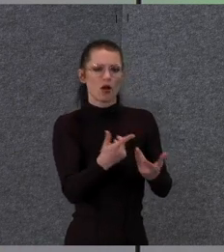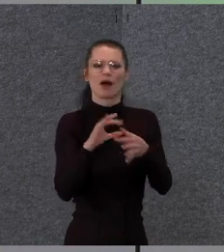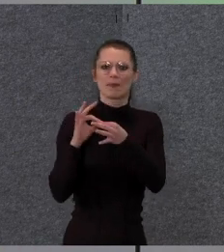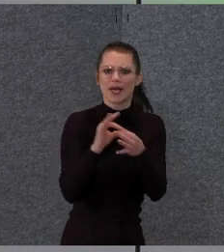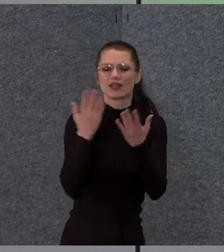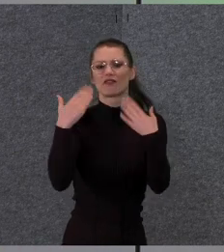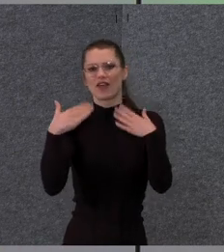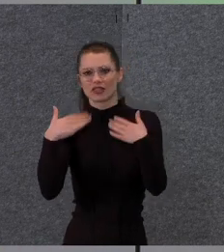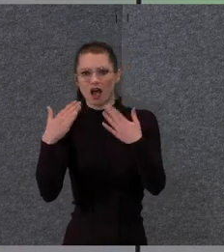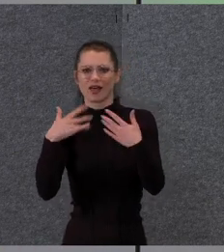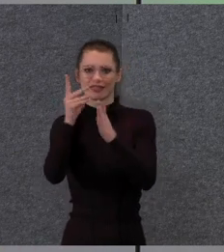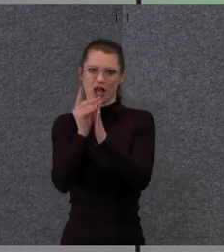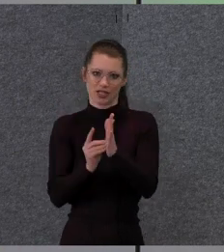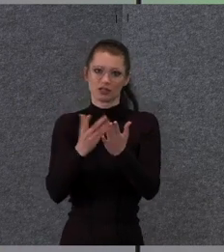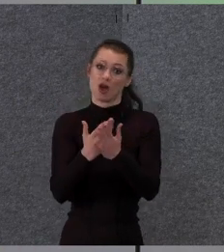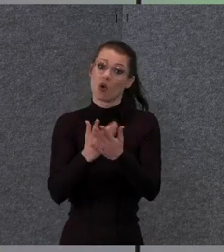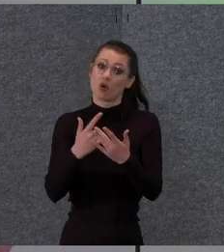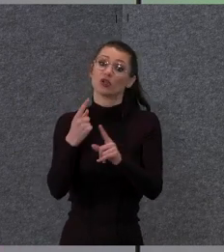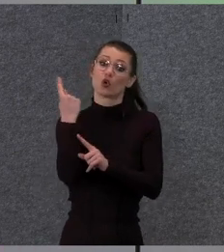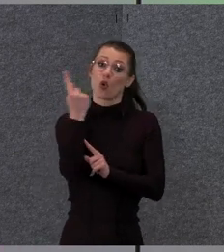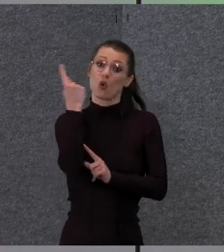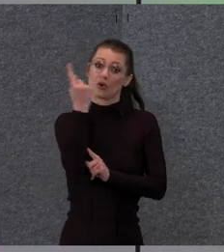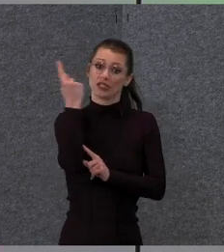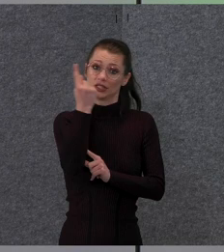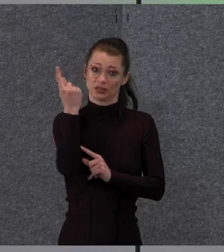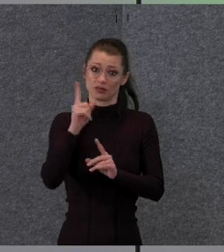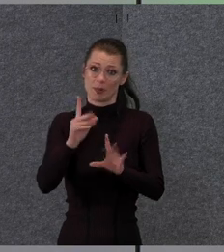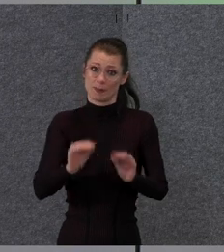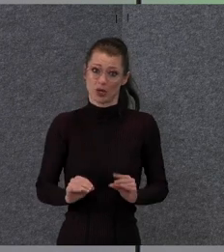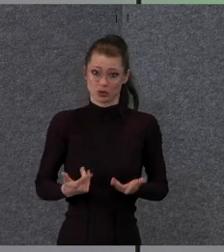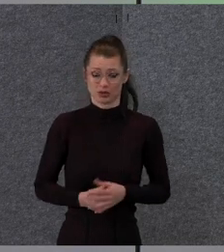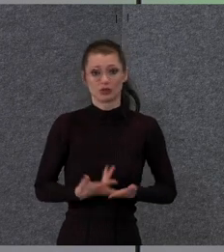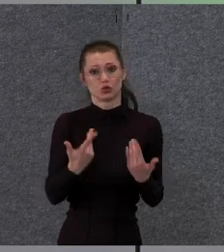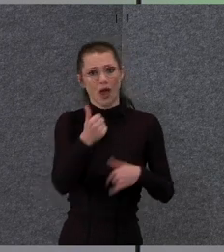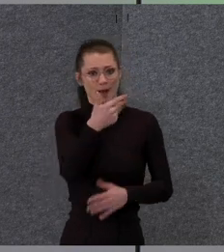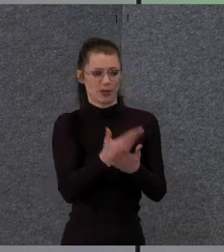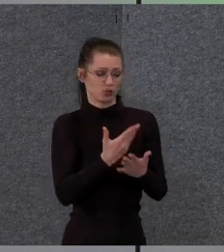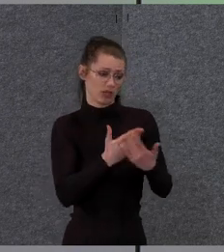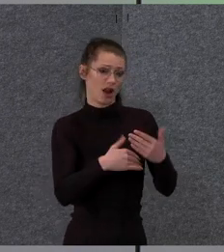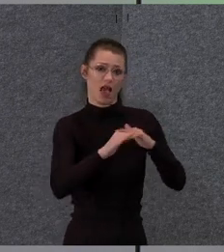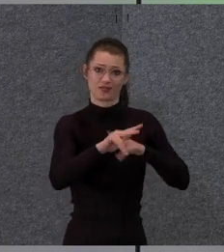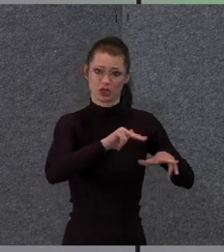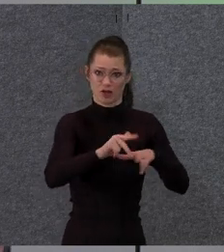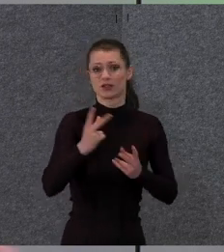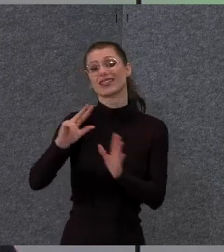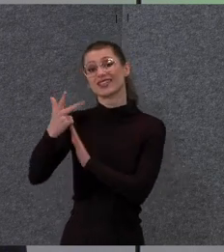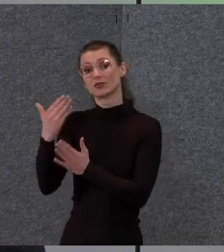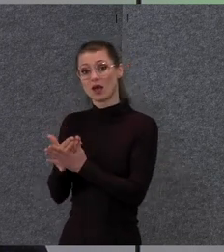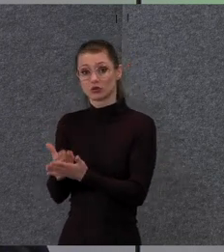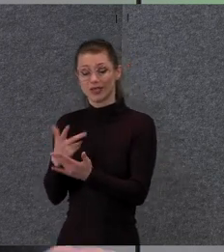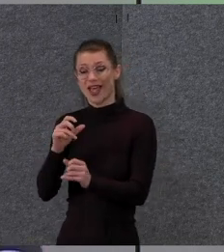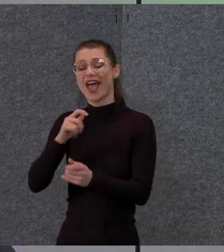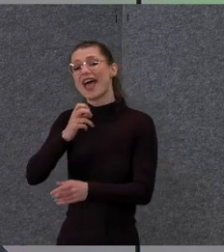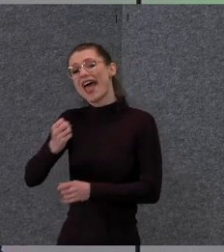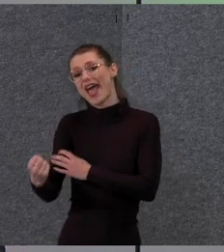Wetterdaten, teilweise sogar unter Einsatz von Drohnen. Das ist ein Beispiel aus der Landwirtschaft. Ein drittes Beispiel, die Energiewende wird